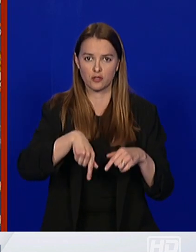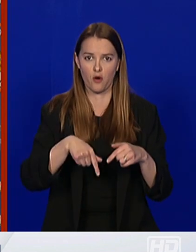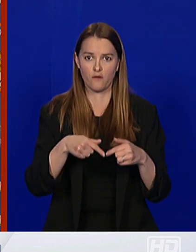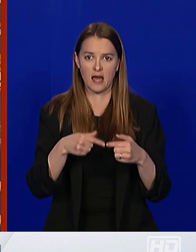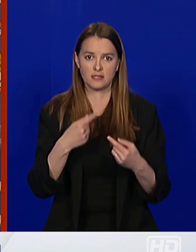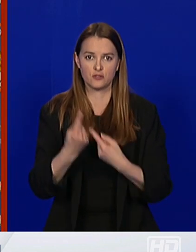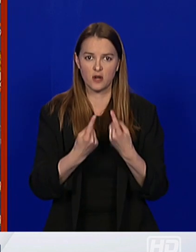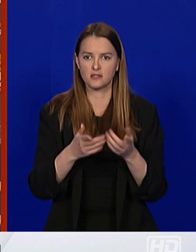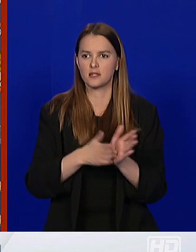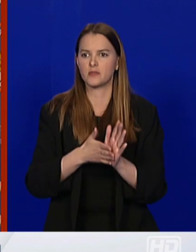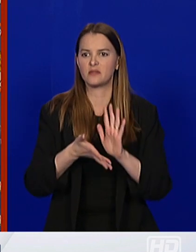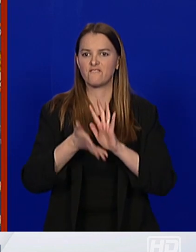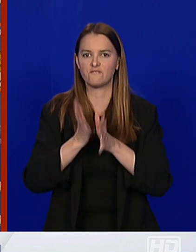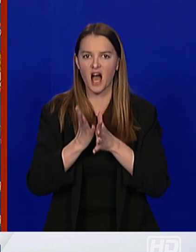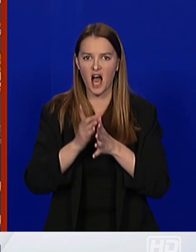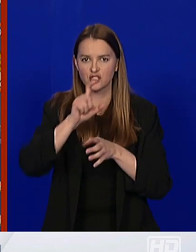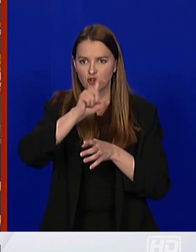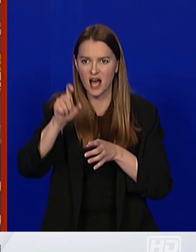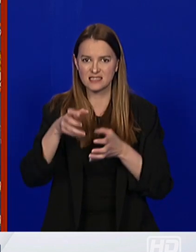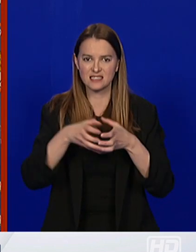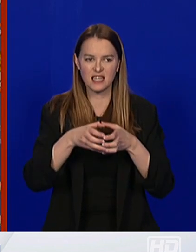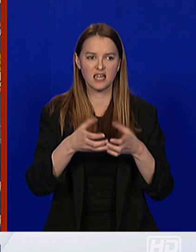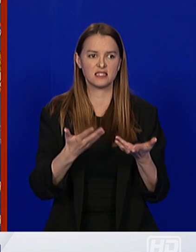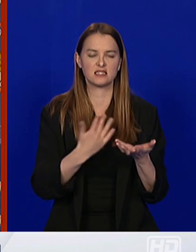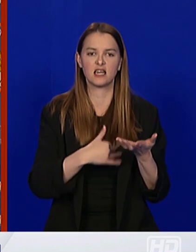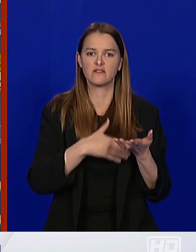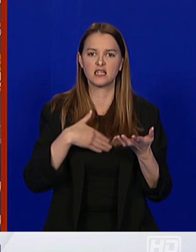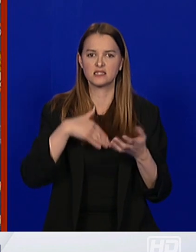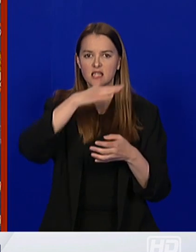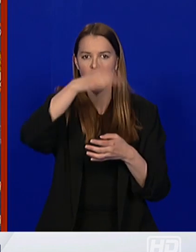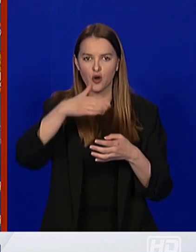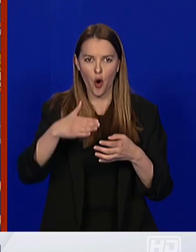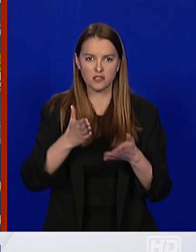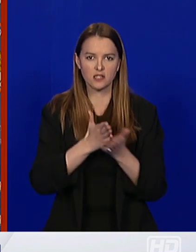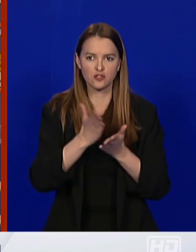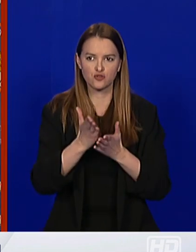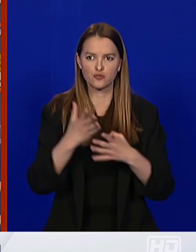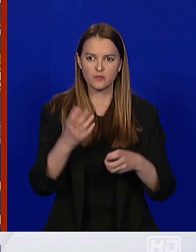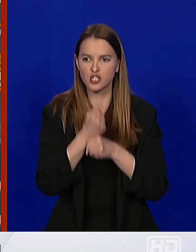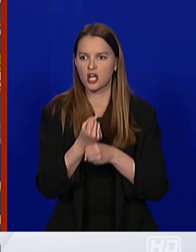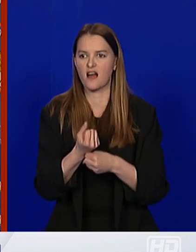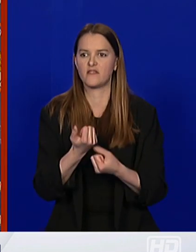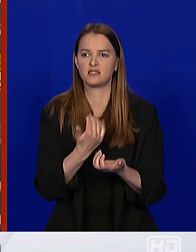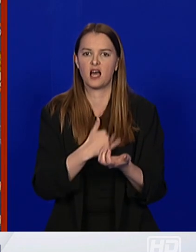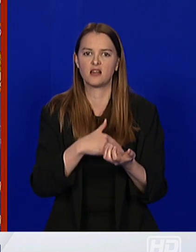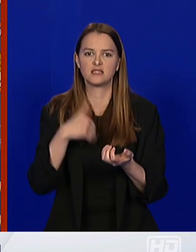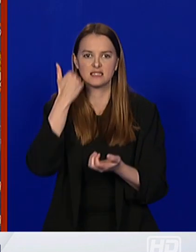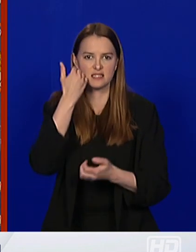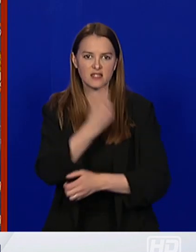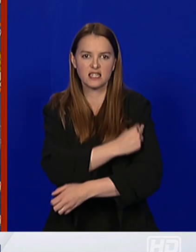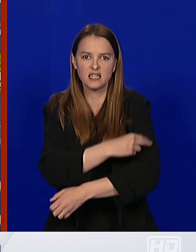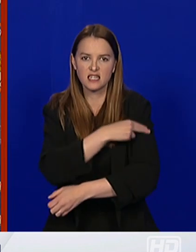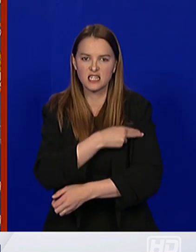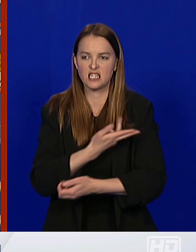Hrvatska vatrogasna zajednica, Hrvatska gorska služba spašavanja, Hrvatski crveni križ, hitna